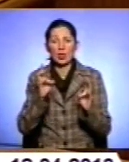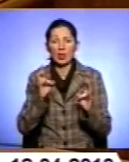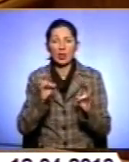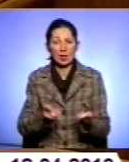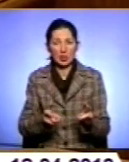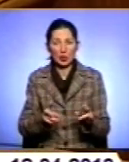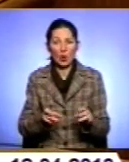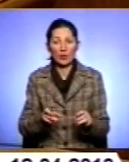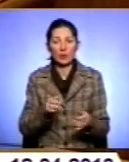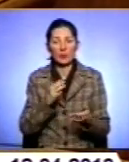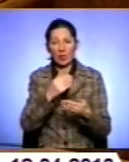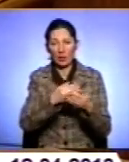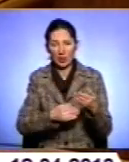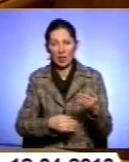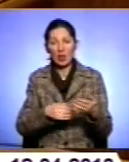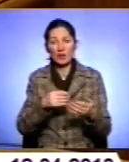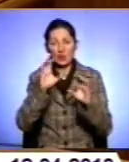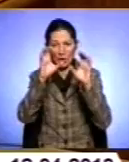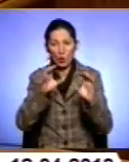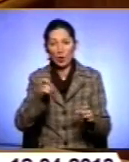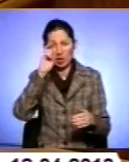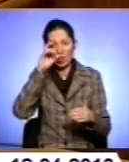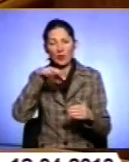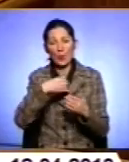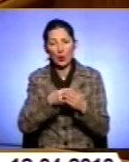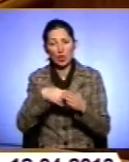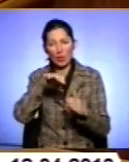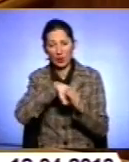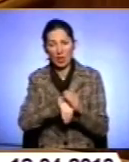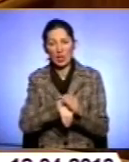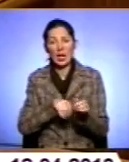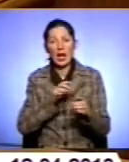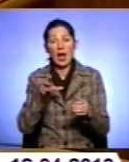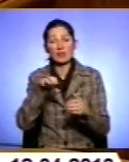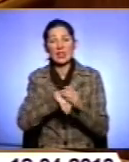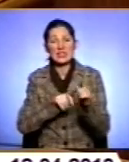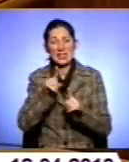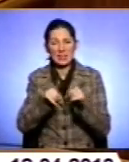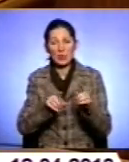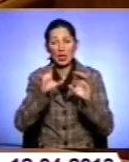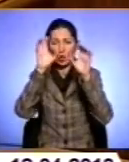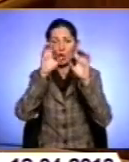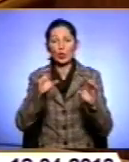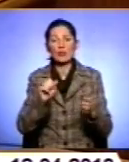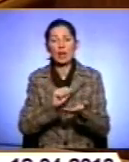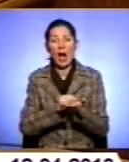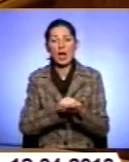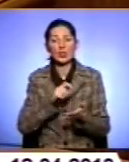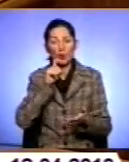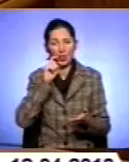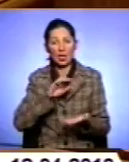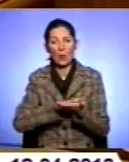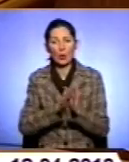про державний бюджет на 2008 рік та про внесення змін до деяких законодавчих актів України, положення якого визнано